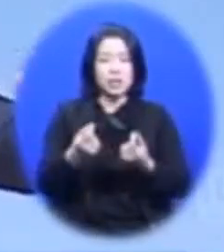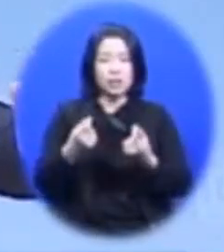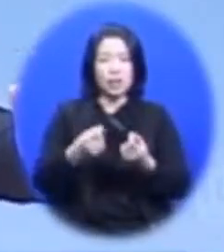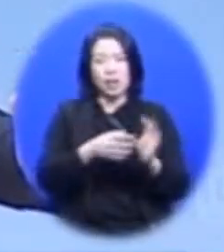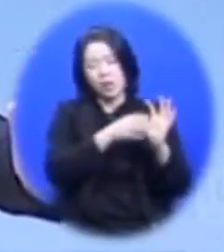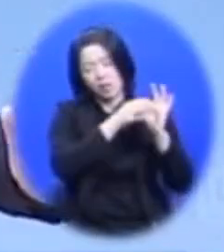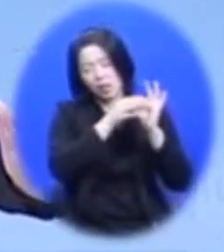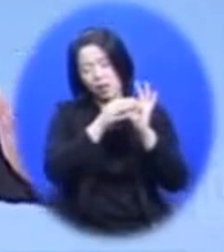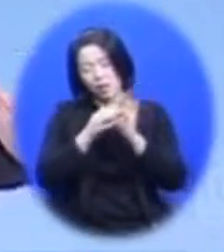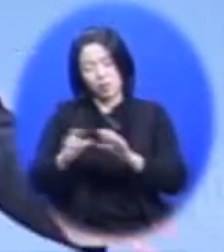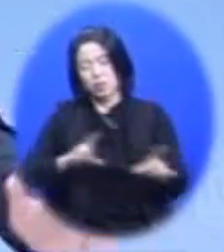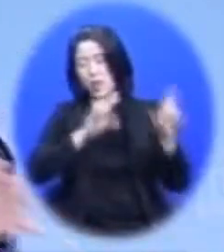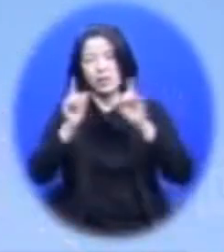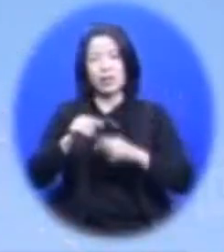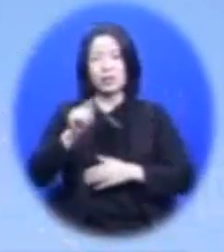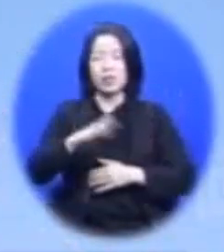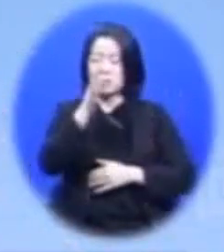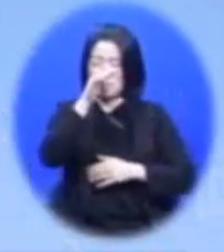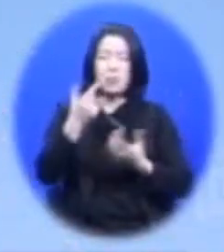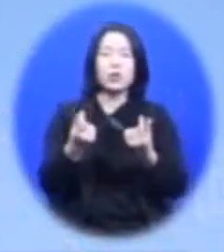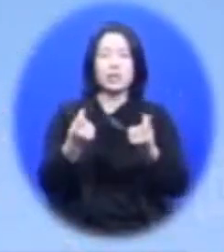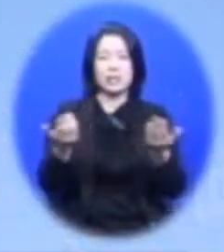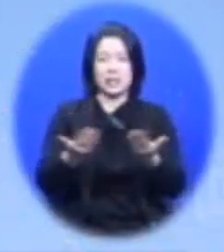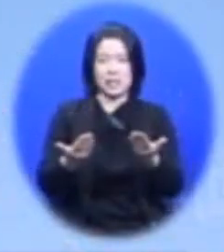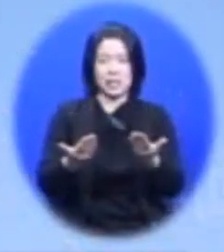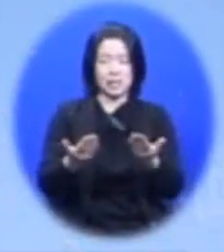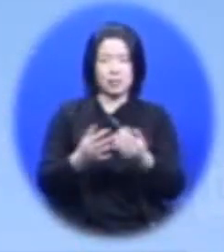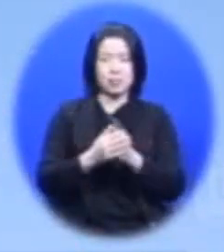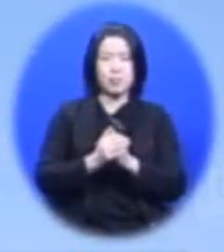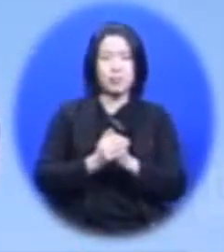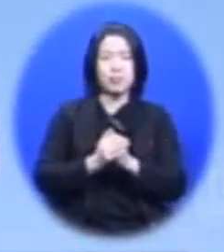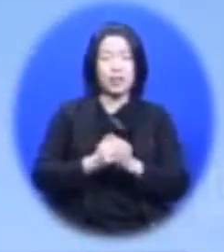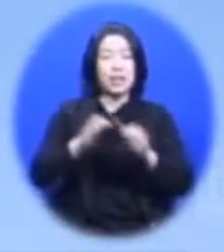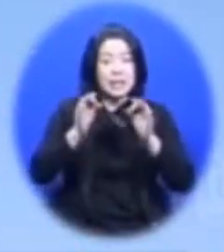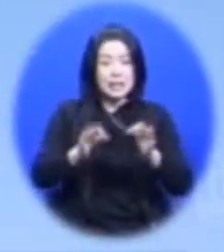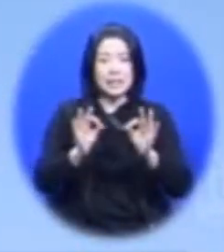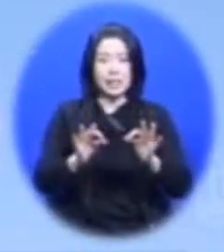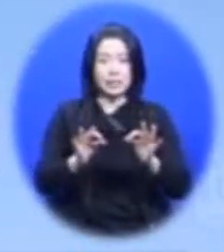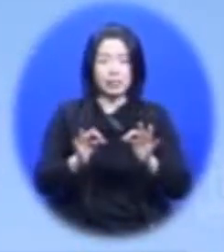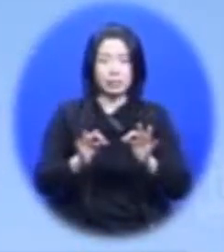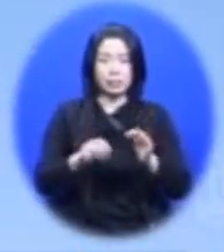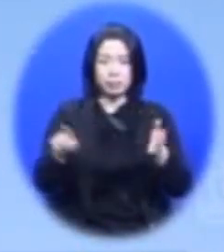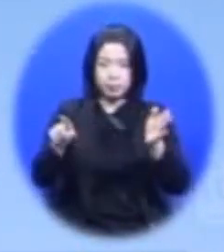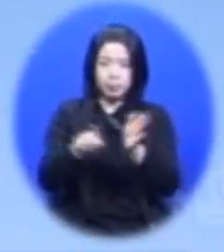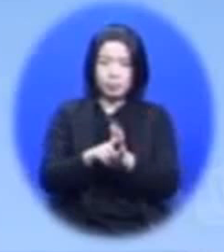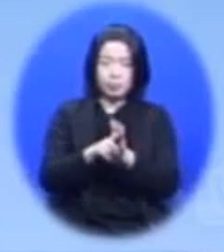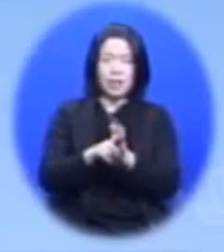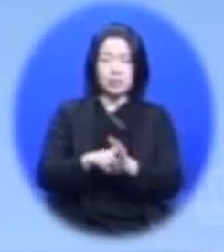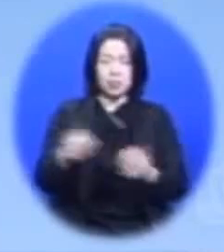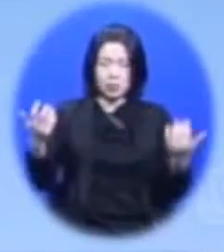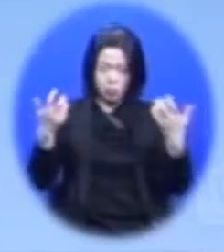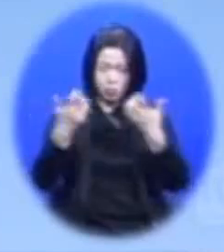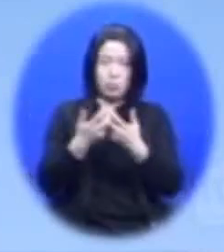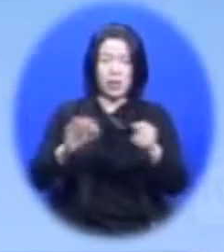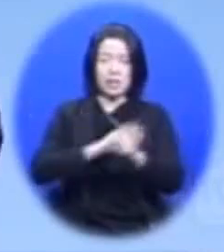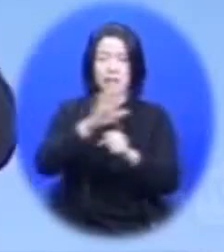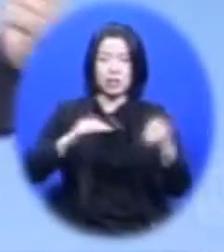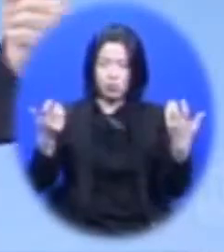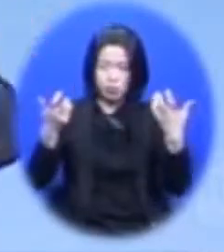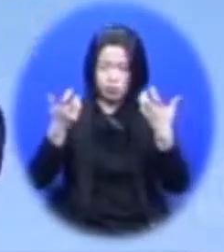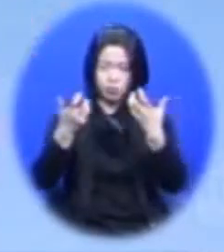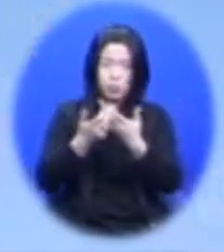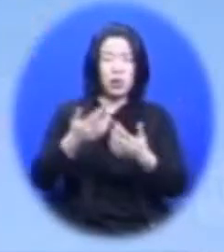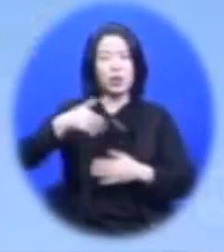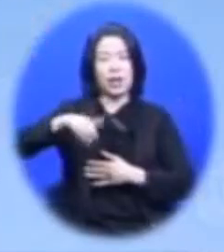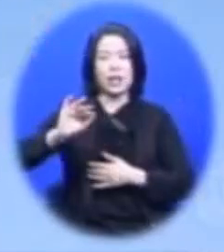한평생을 산다는 것은 이건 바보 같은 일입니다. 이제는 믿음의 충만함, 사랑의 충만함으로